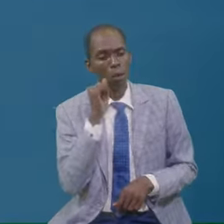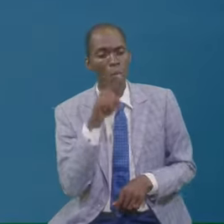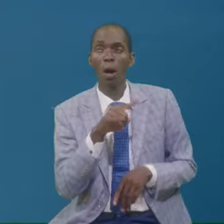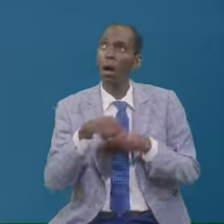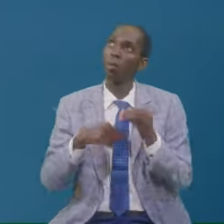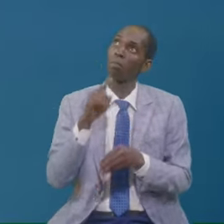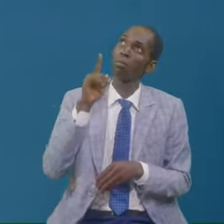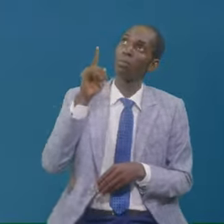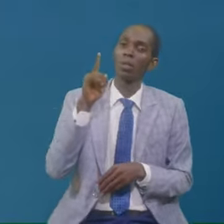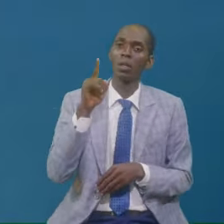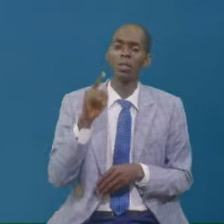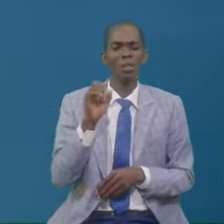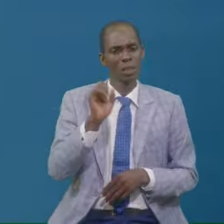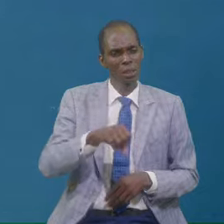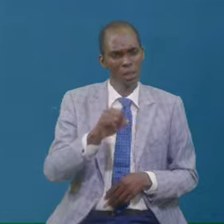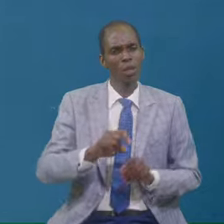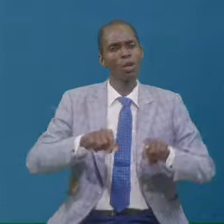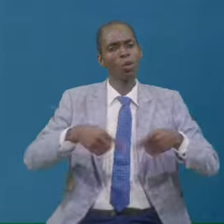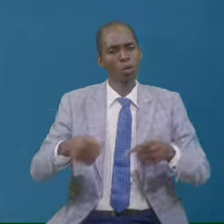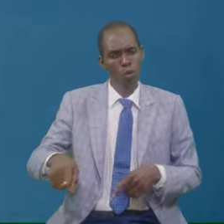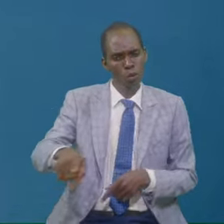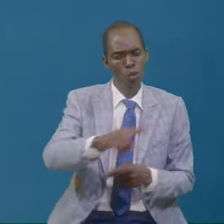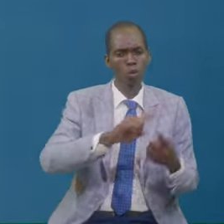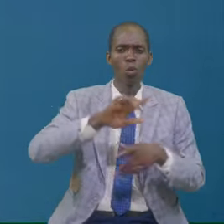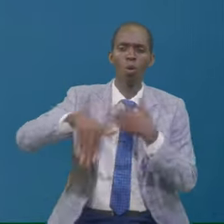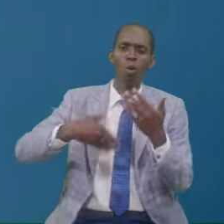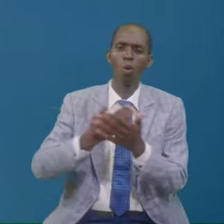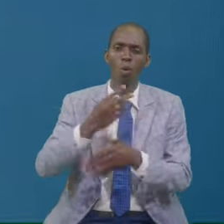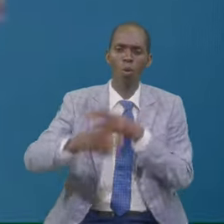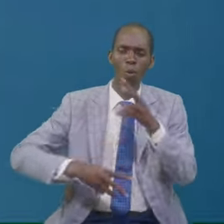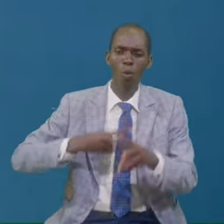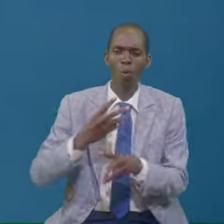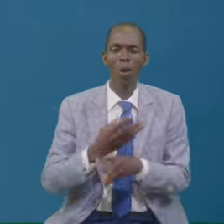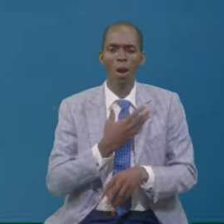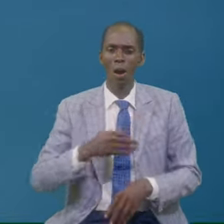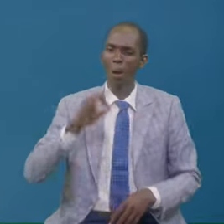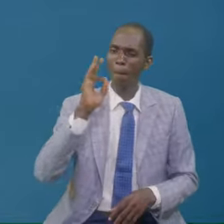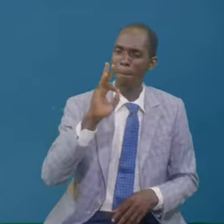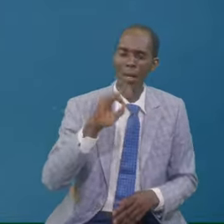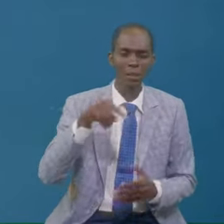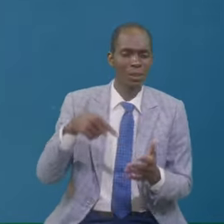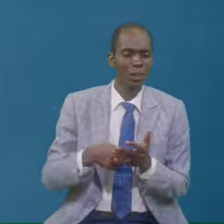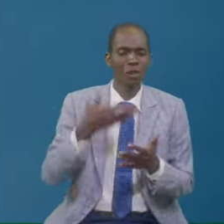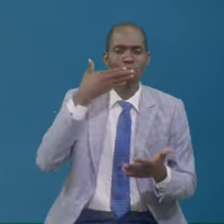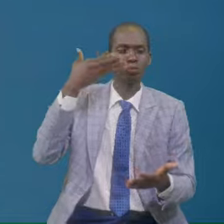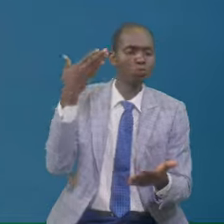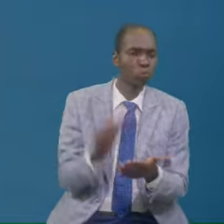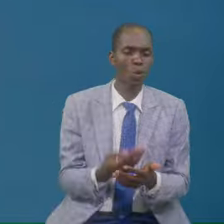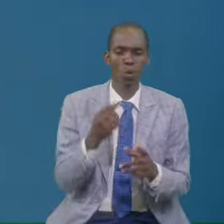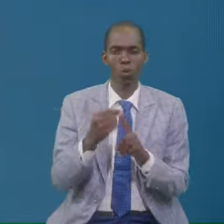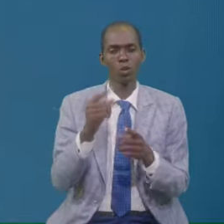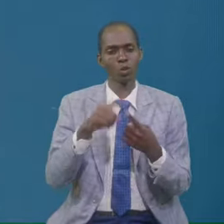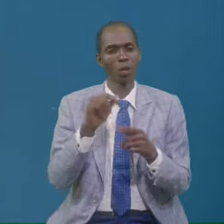all the world and preach this glad news to every creature. సర్వ లోకానికి వెళ్ళండి, సర్వ